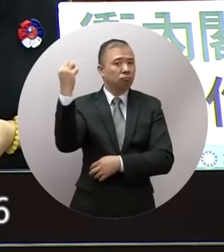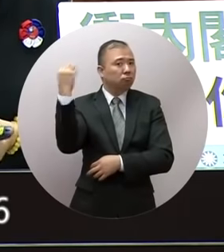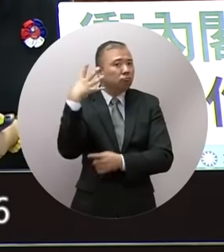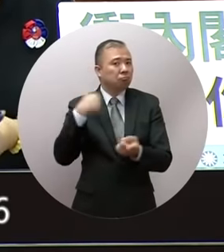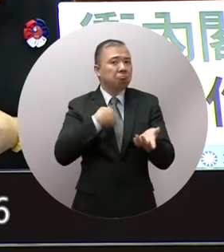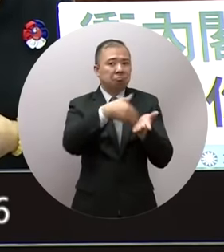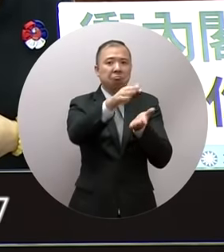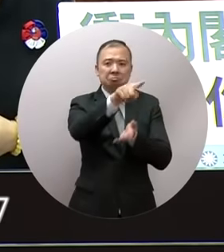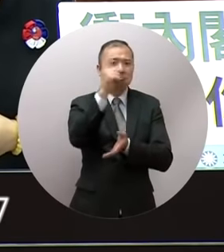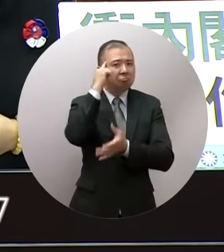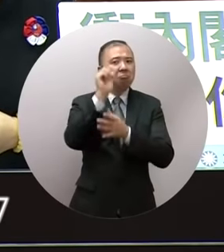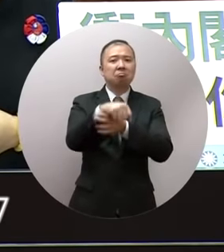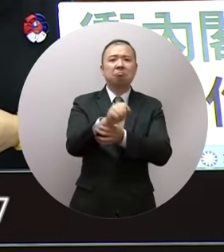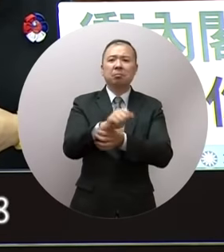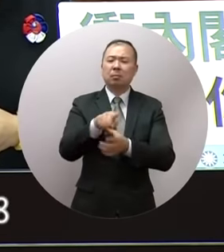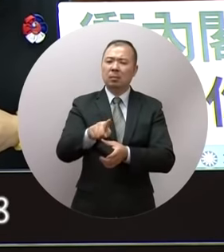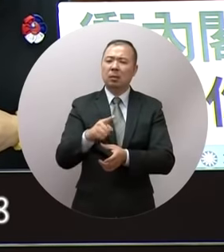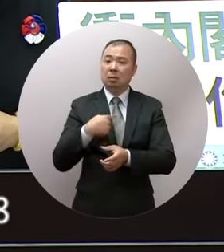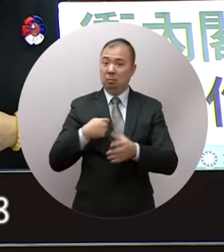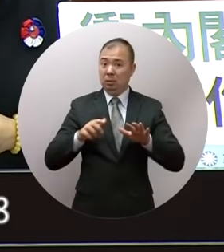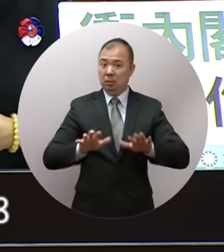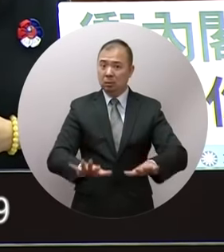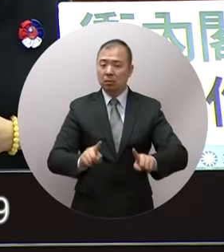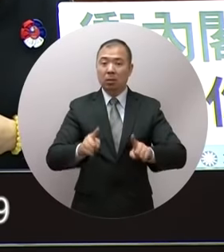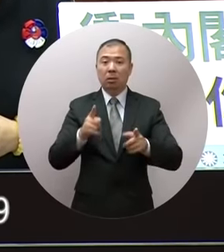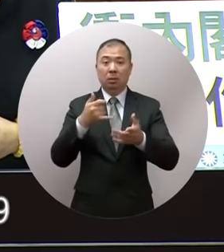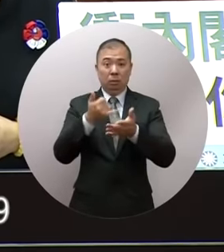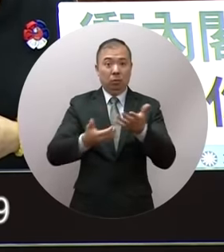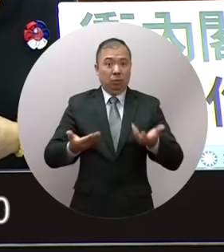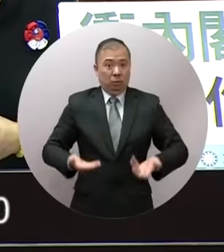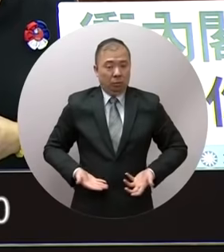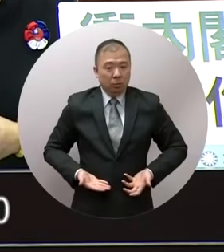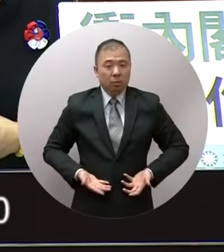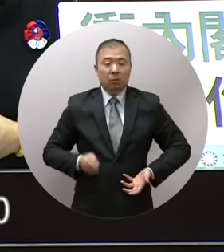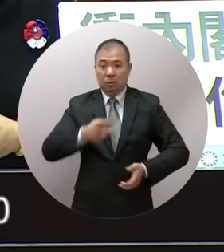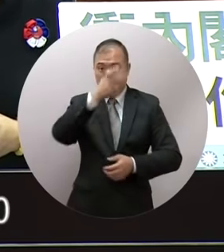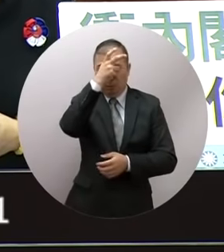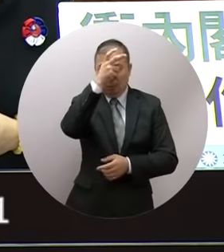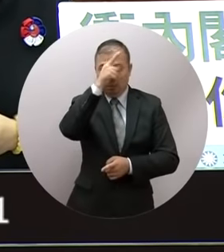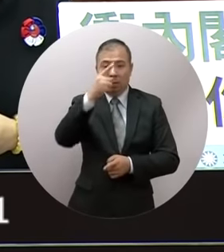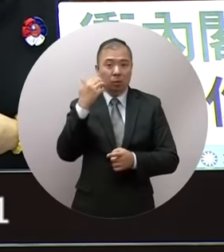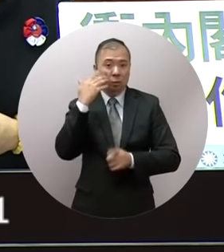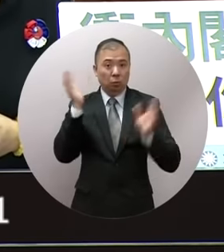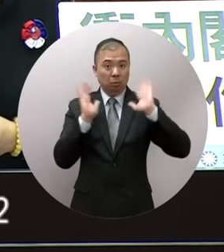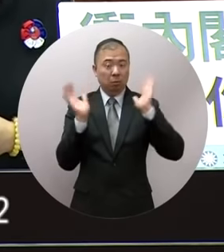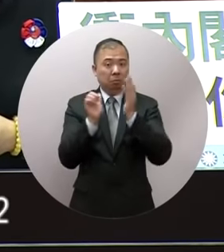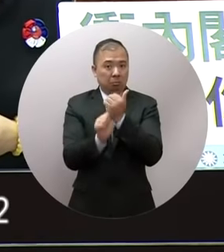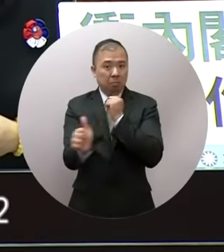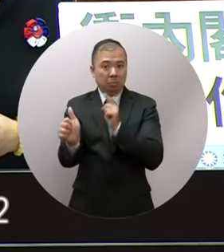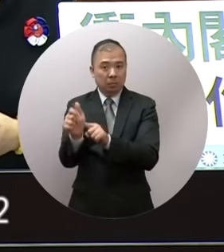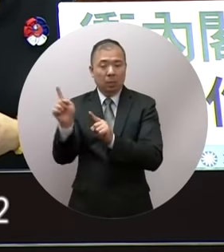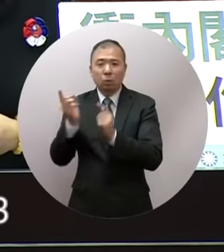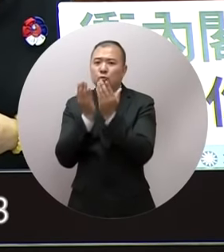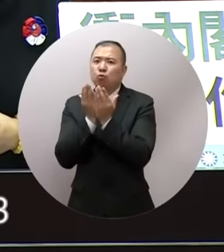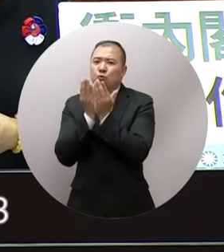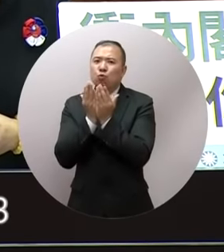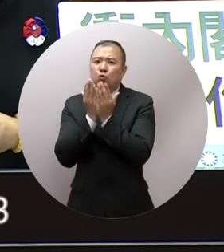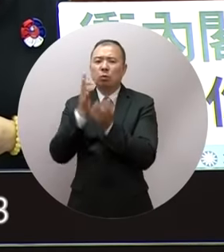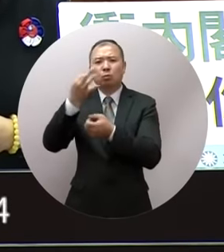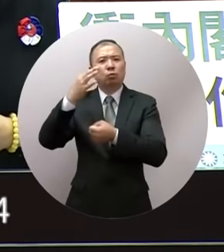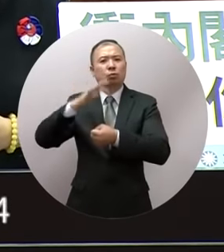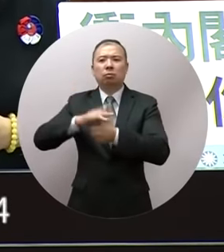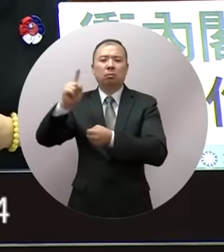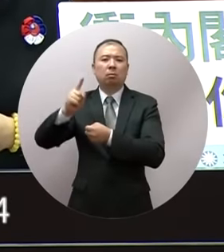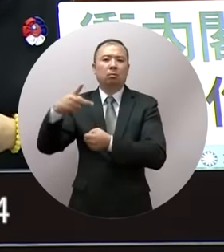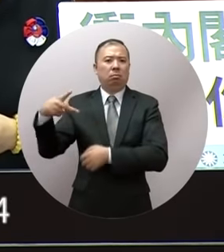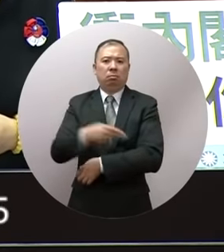是说其实我们现在因为退休警察子女教育补助费停发了，那人家